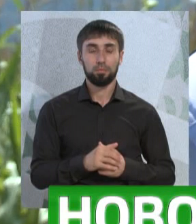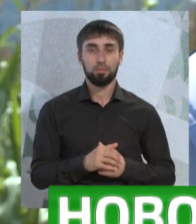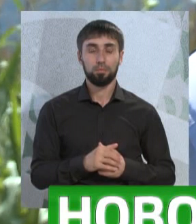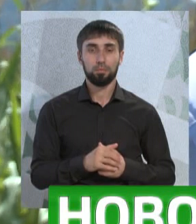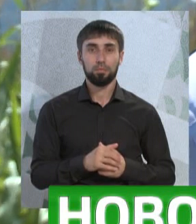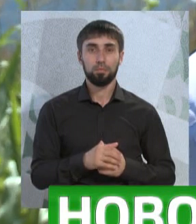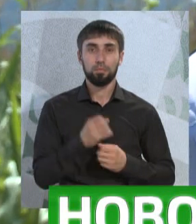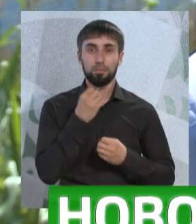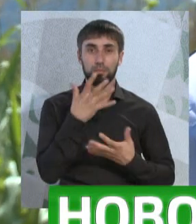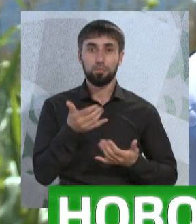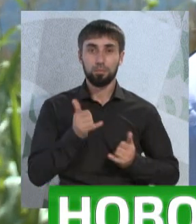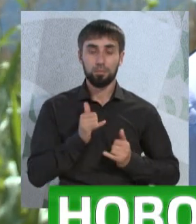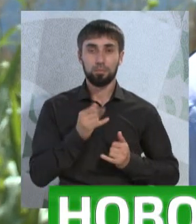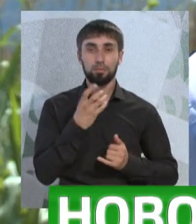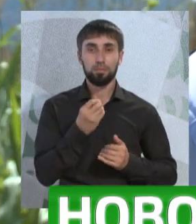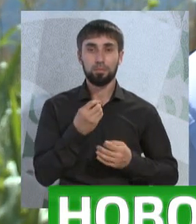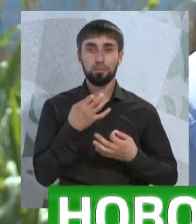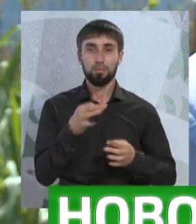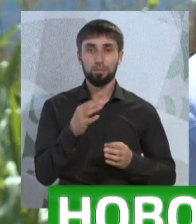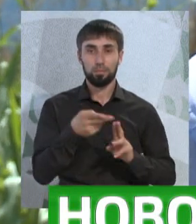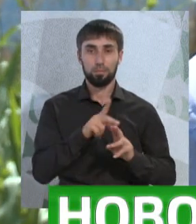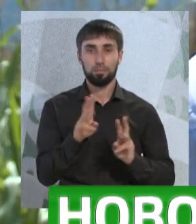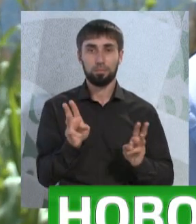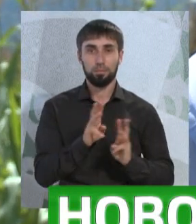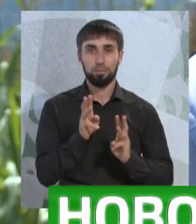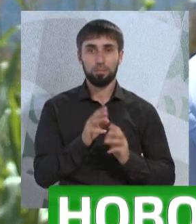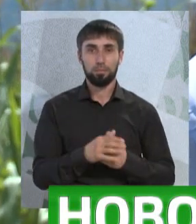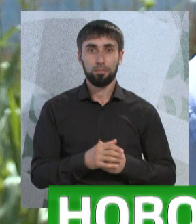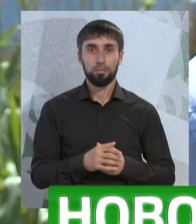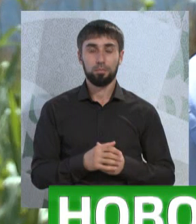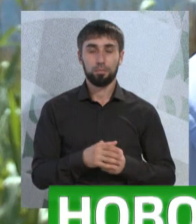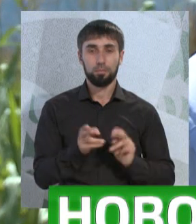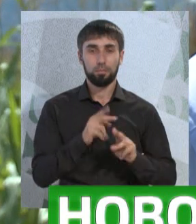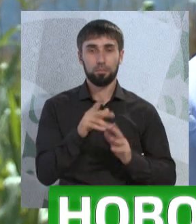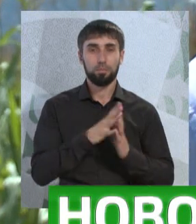хорошие услуги, не допуская этих пожаров.